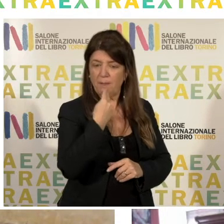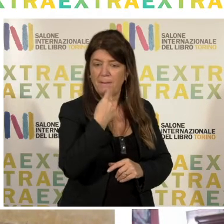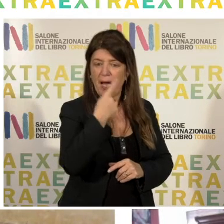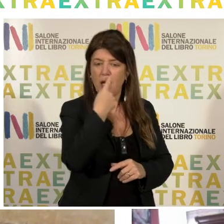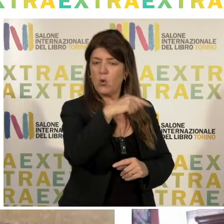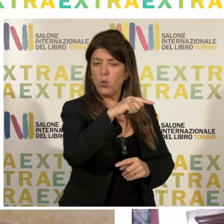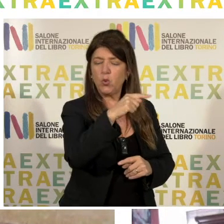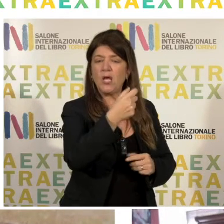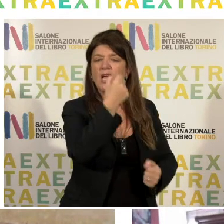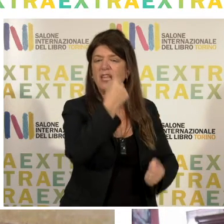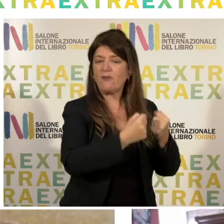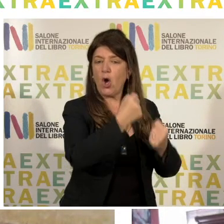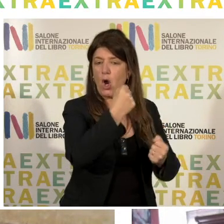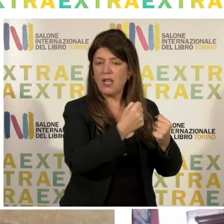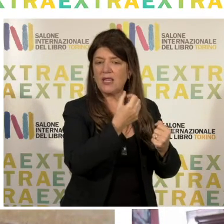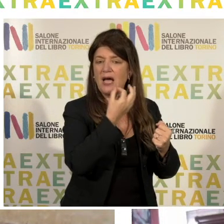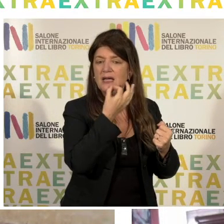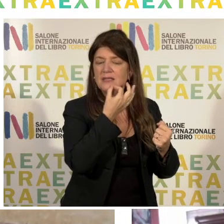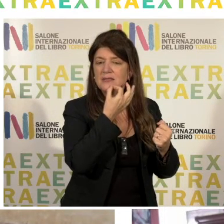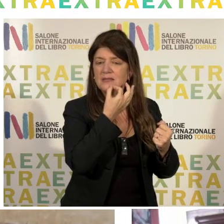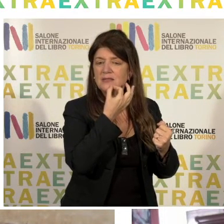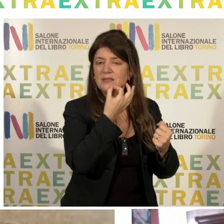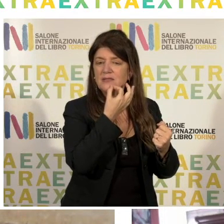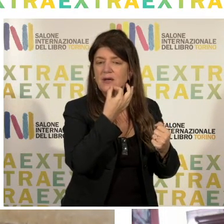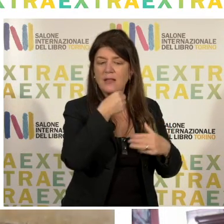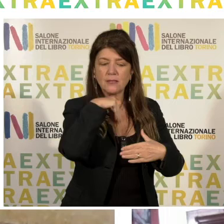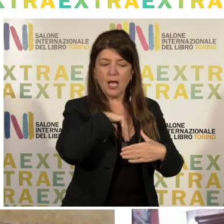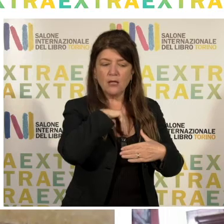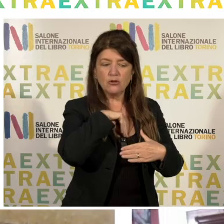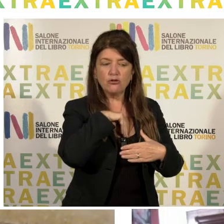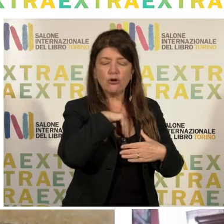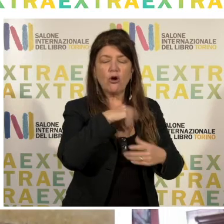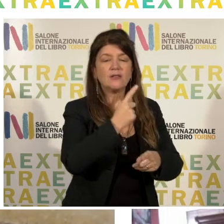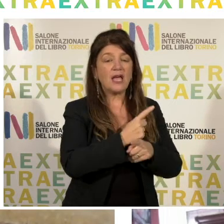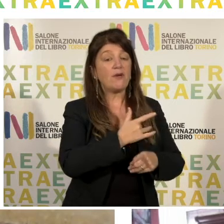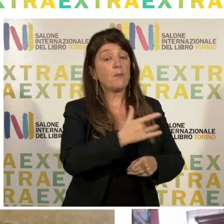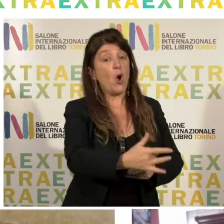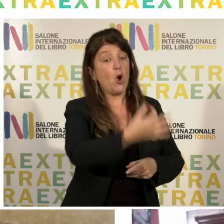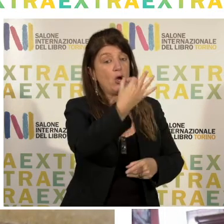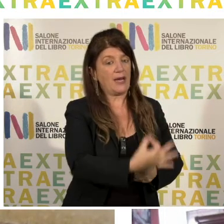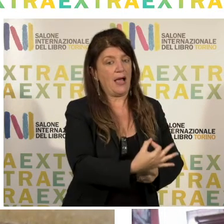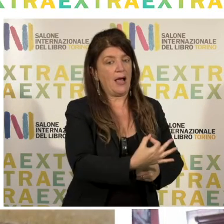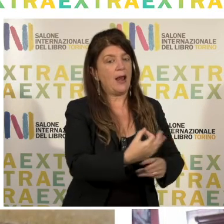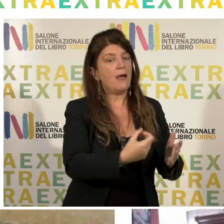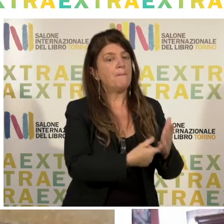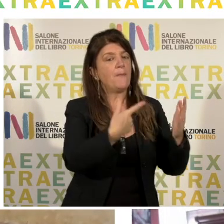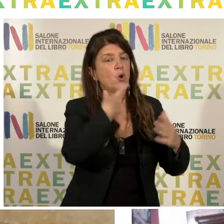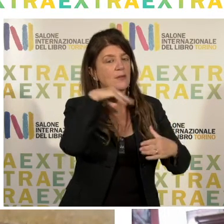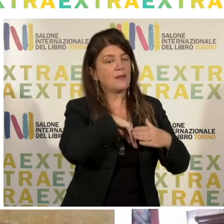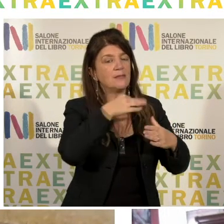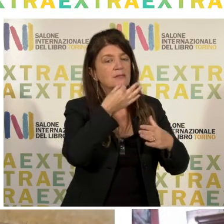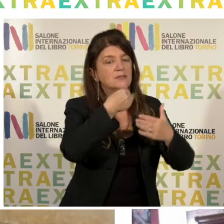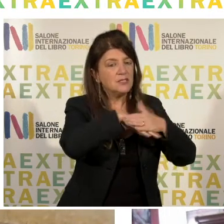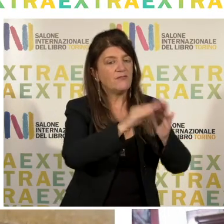doveva mantenere un fondamento morale, mentre per